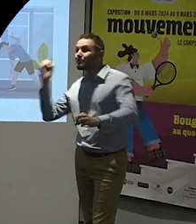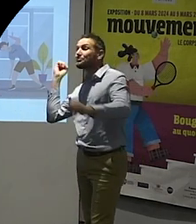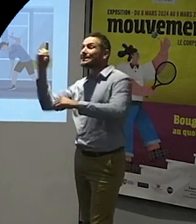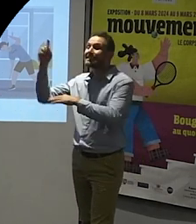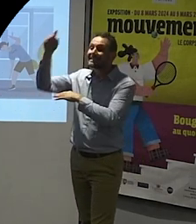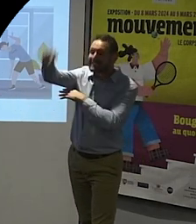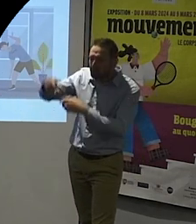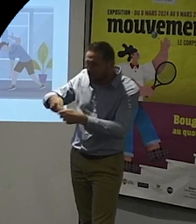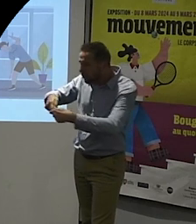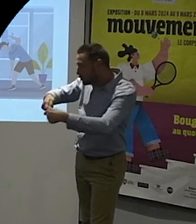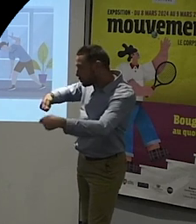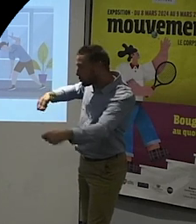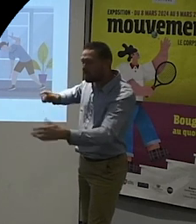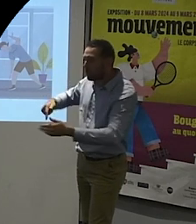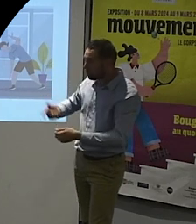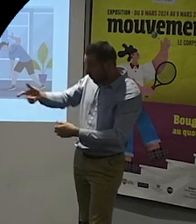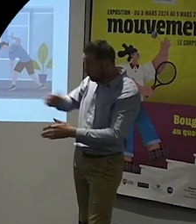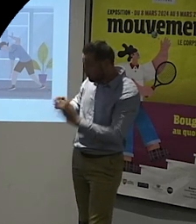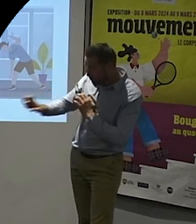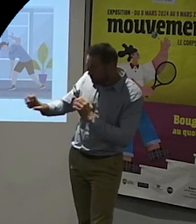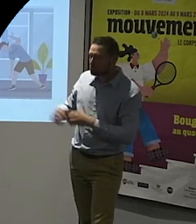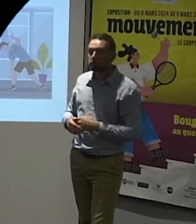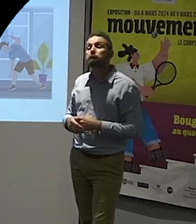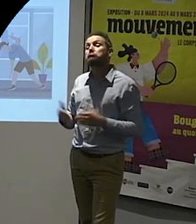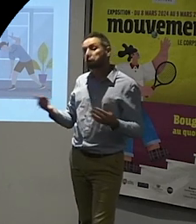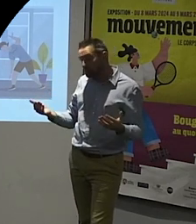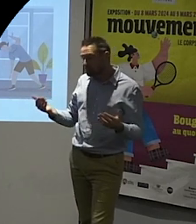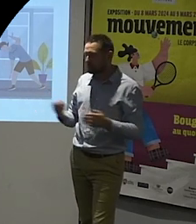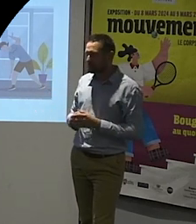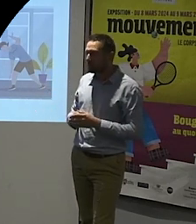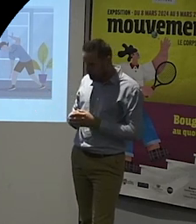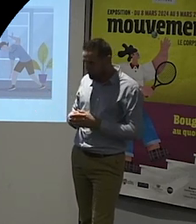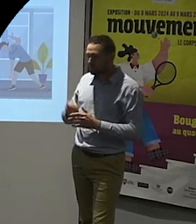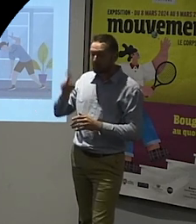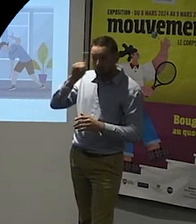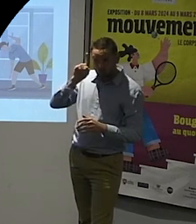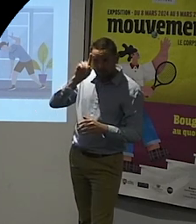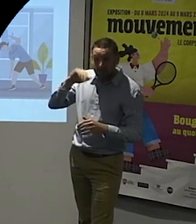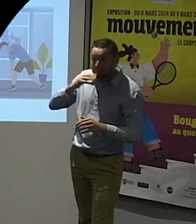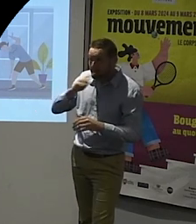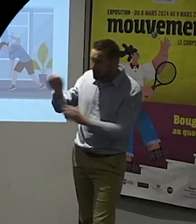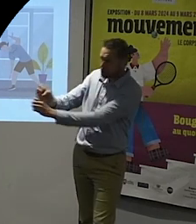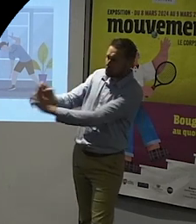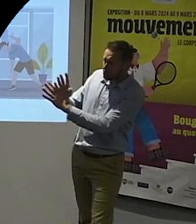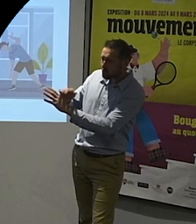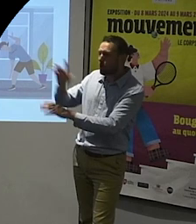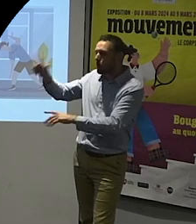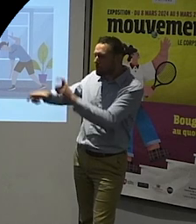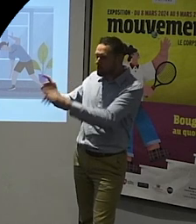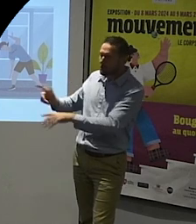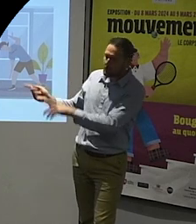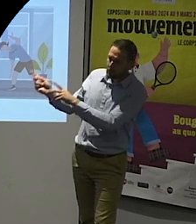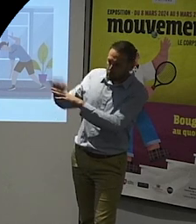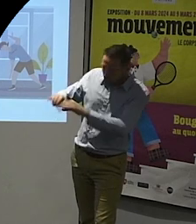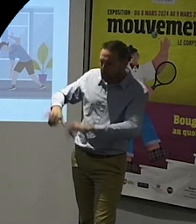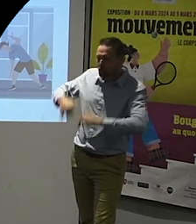lancers. » Oui, bah pourquoi pas, parce qu'il faut dire que l'après-midi, les gaillards sont arrivés, donc les premiers lancers, moi, c'était 10,